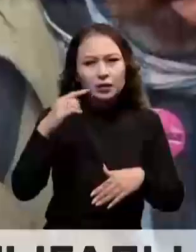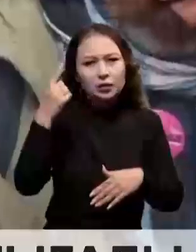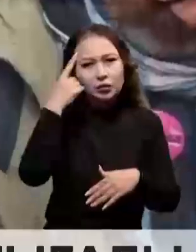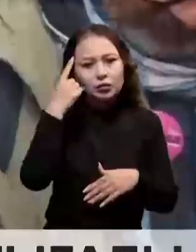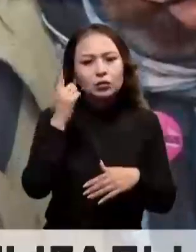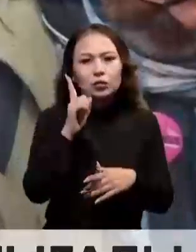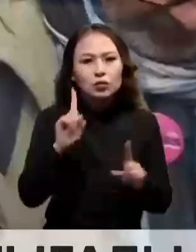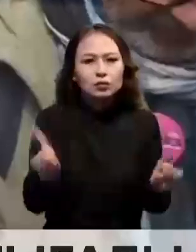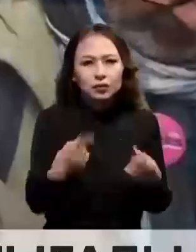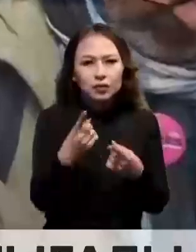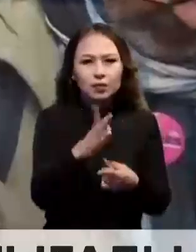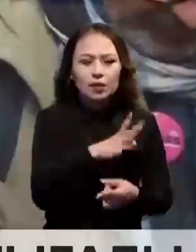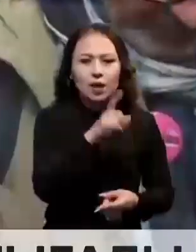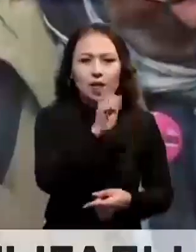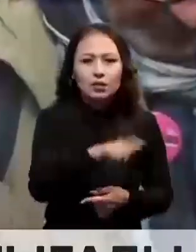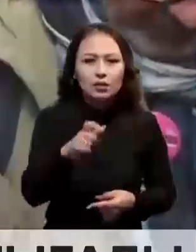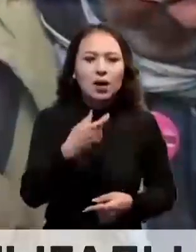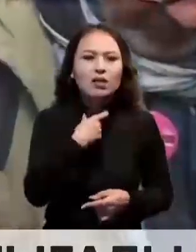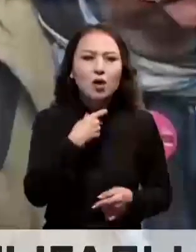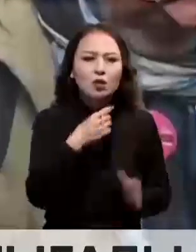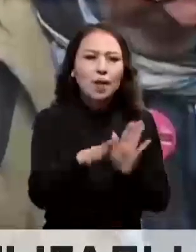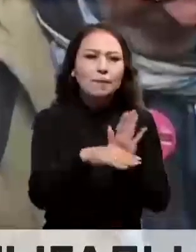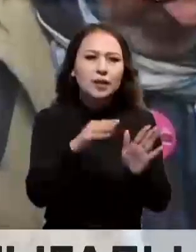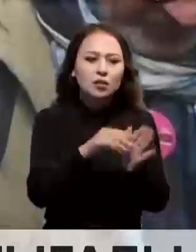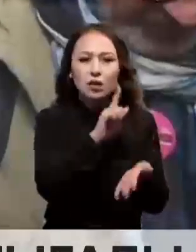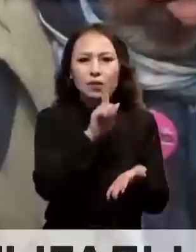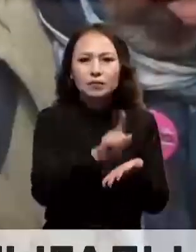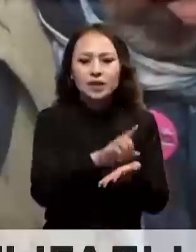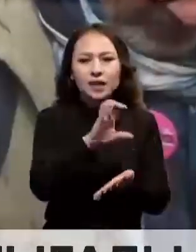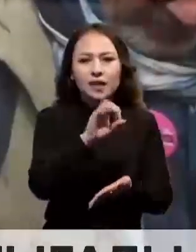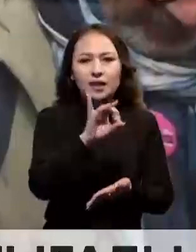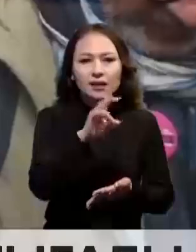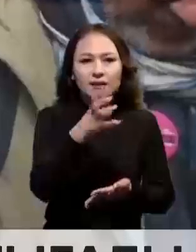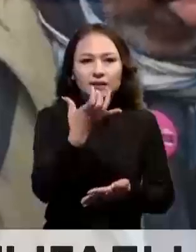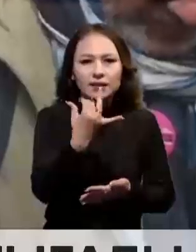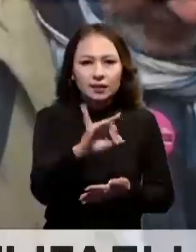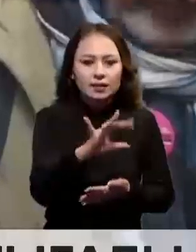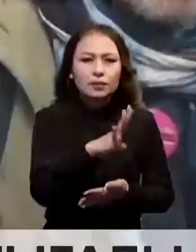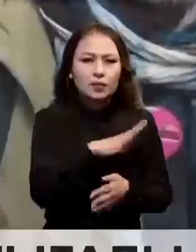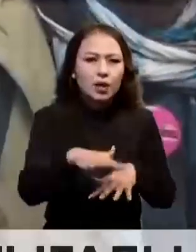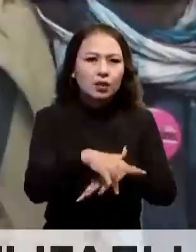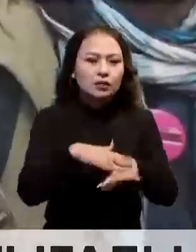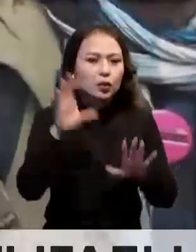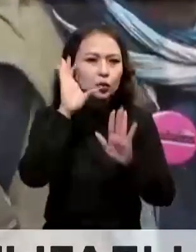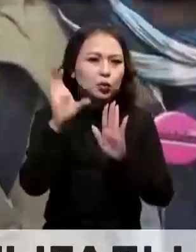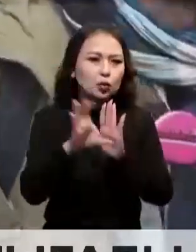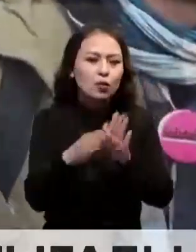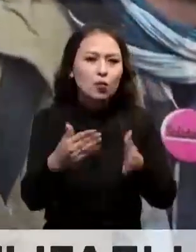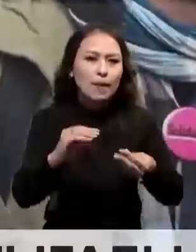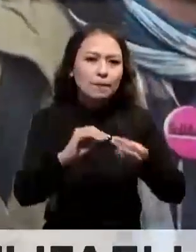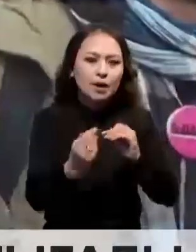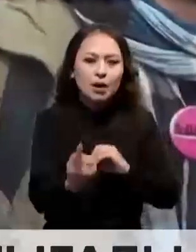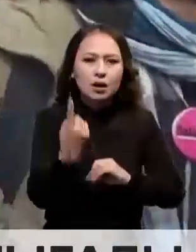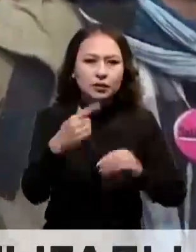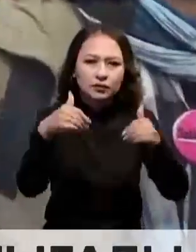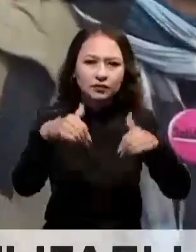Дағдарыстан шығудың жалғыз жолы азаматтардың дауыс беруін ұйымдастыру. Елисей сарайы халықтың пікірін тыңдаудан қашып отырған бұл мәселеде жалғыз